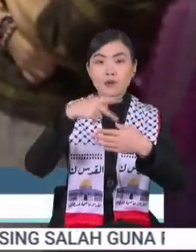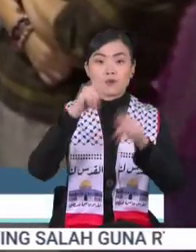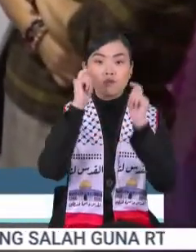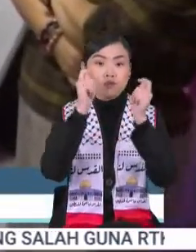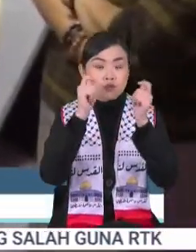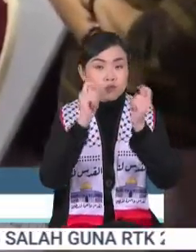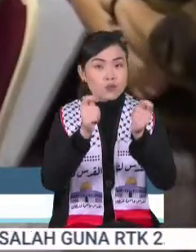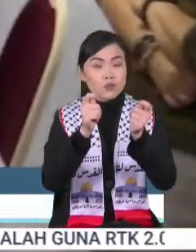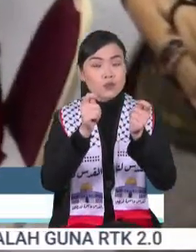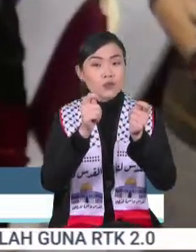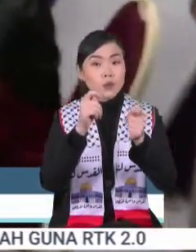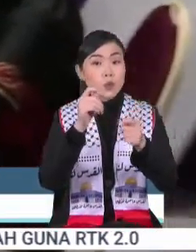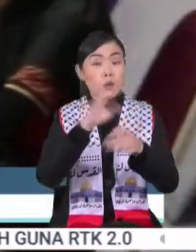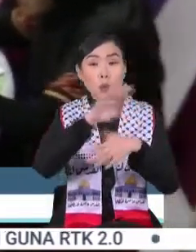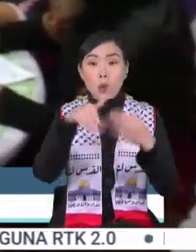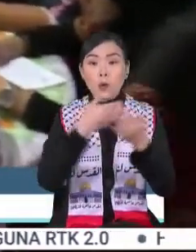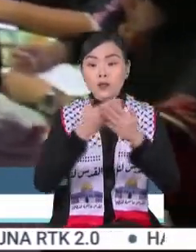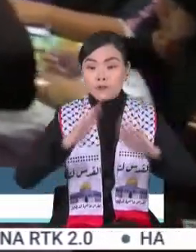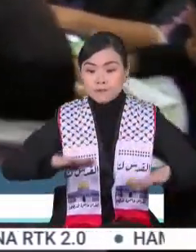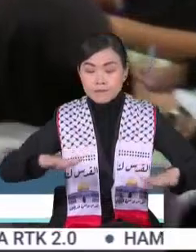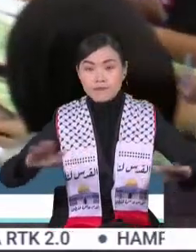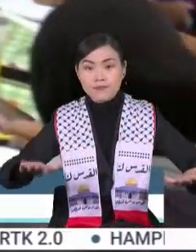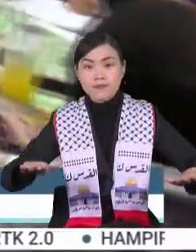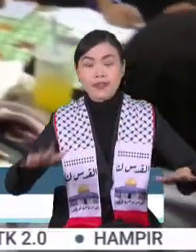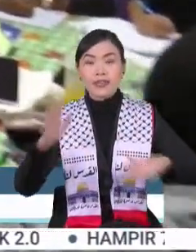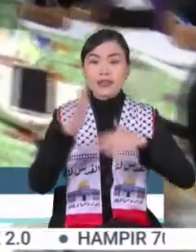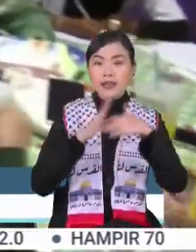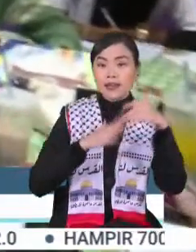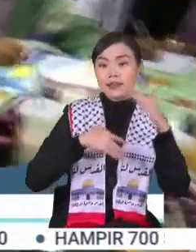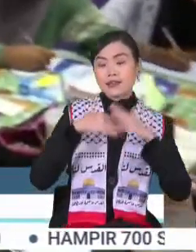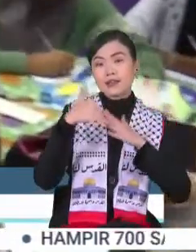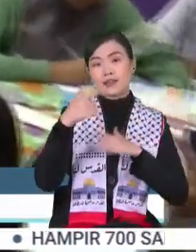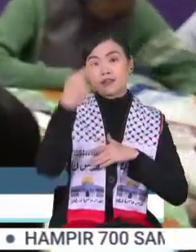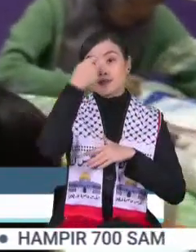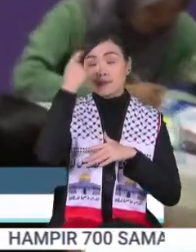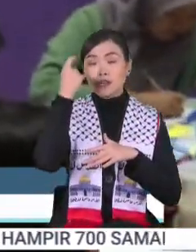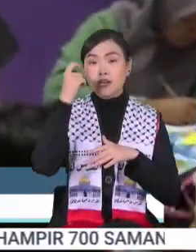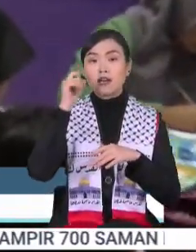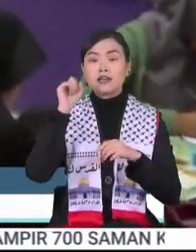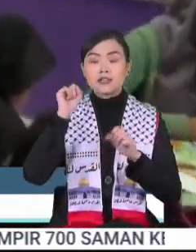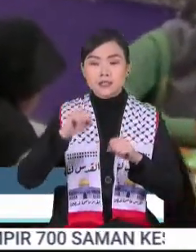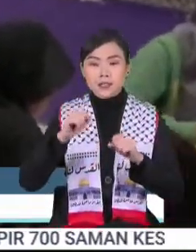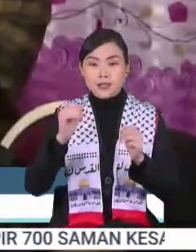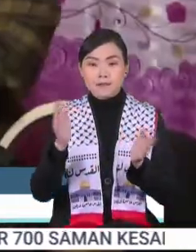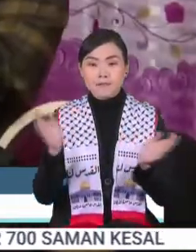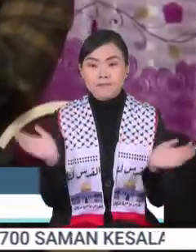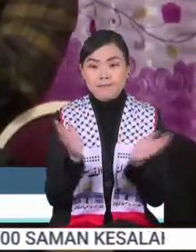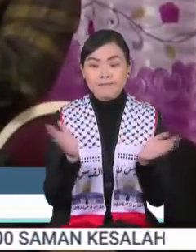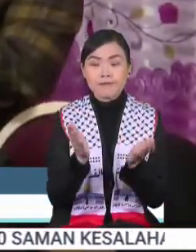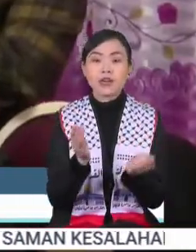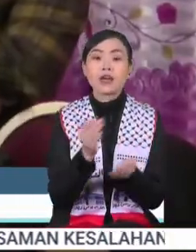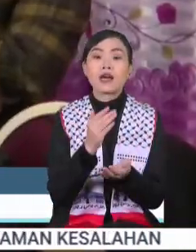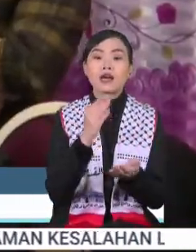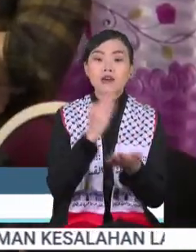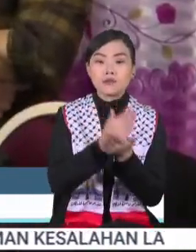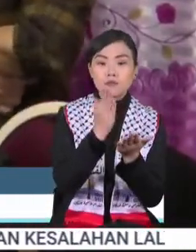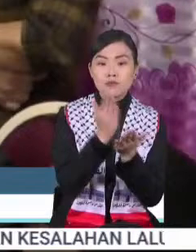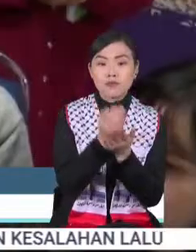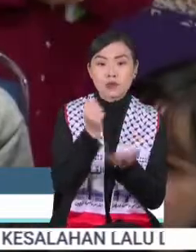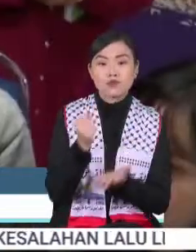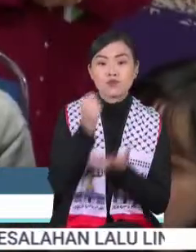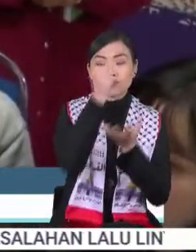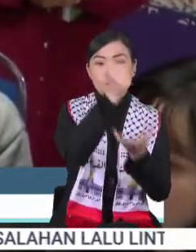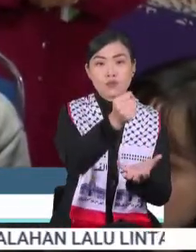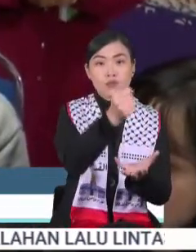agar kanak-kanak yang sedia ada ni selesa sebab kita akan menyumbangkan bajet juga kepada KRT yang